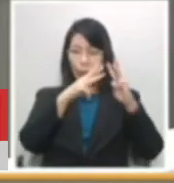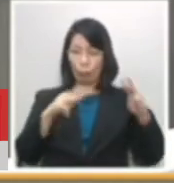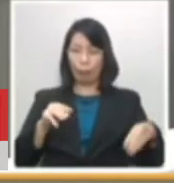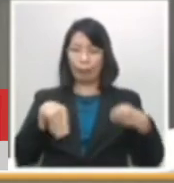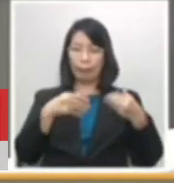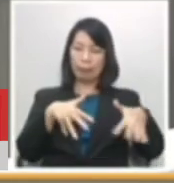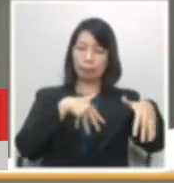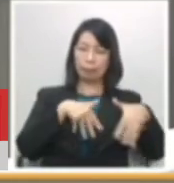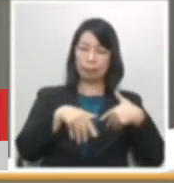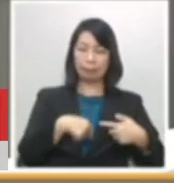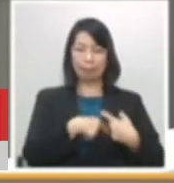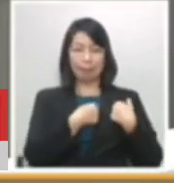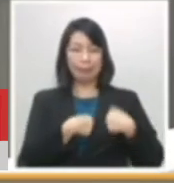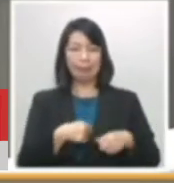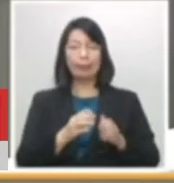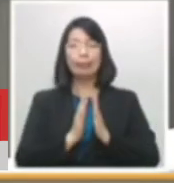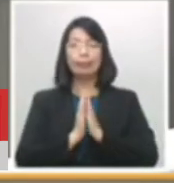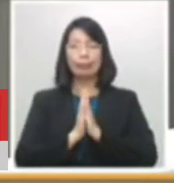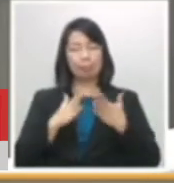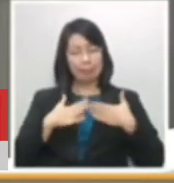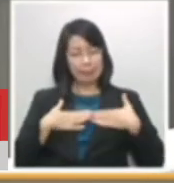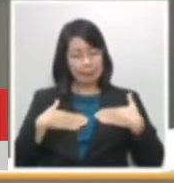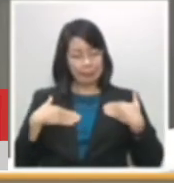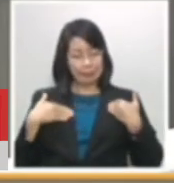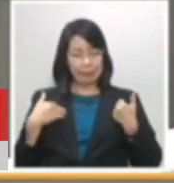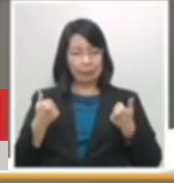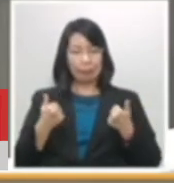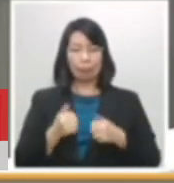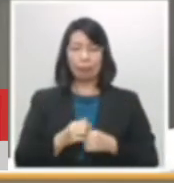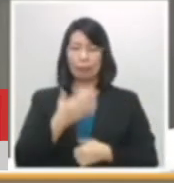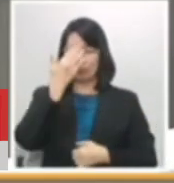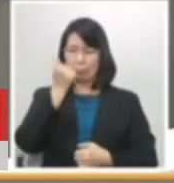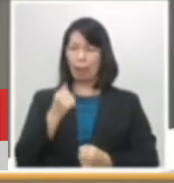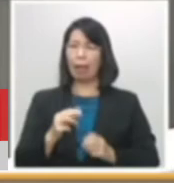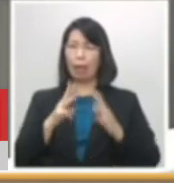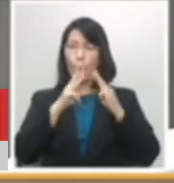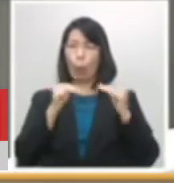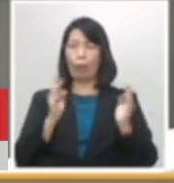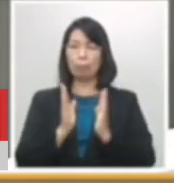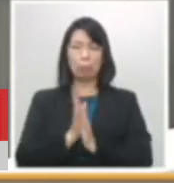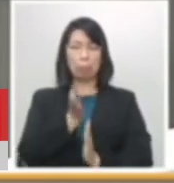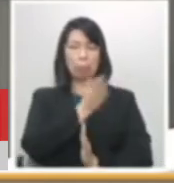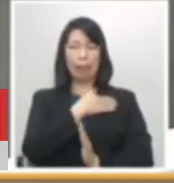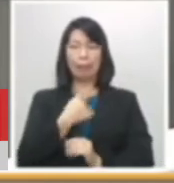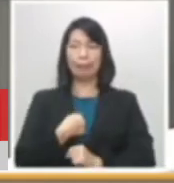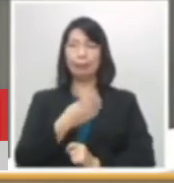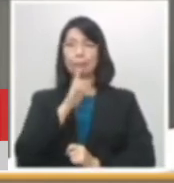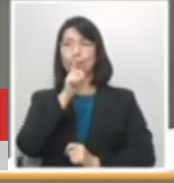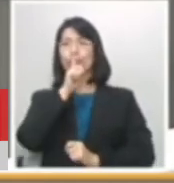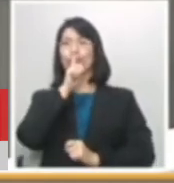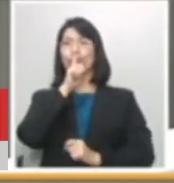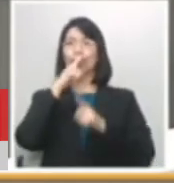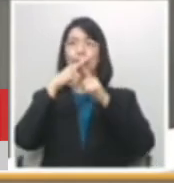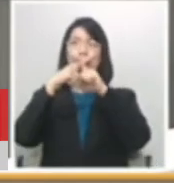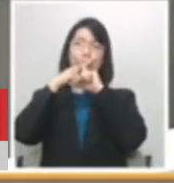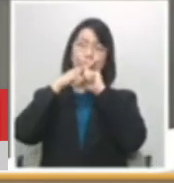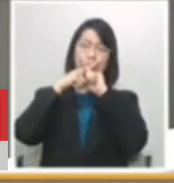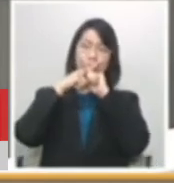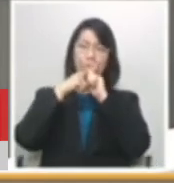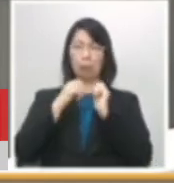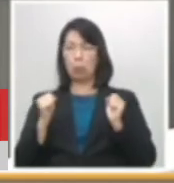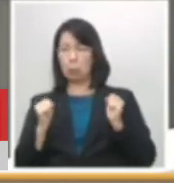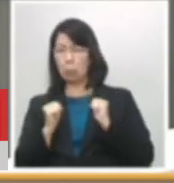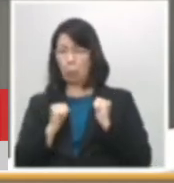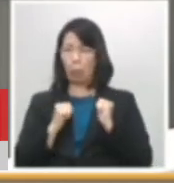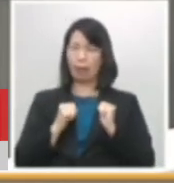ระทุกวันนี้เป็นอยู่ด้วยความเก็บปวดไม่มีปากมีเสียงกลัวนี่ท่านฝากท่านประยุทธ์ด้วย